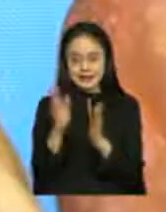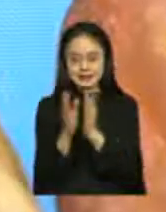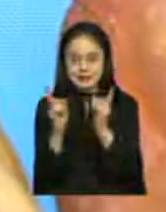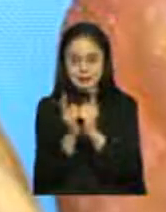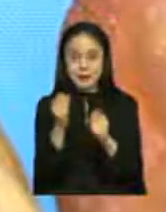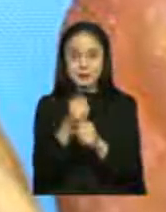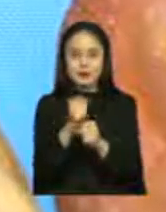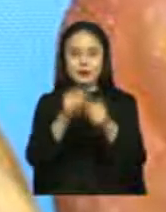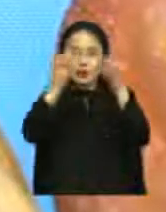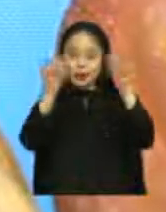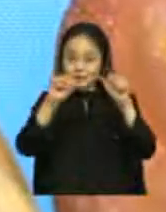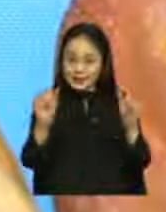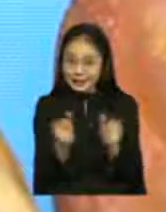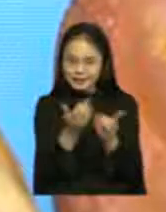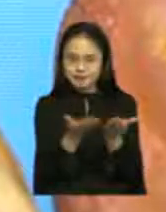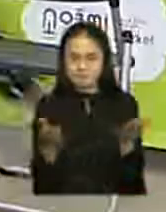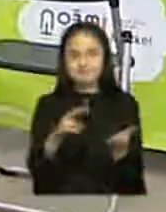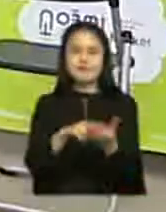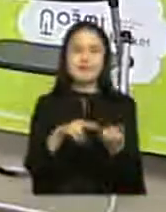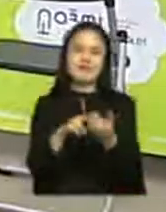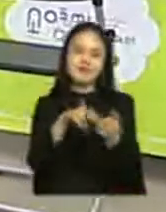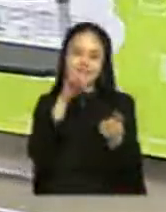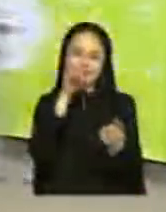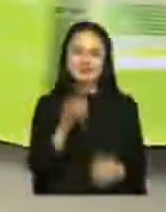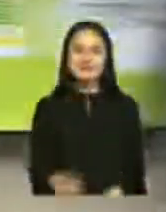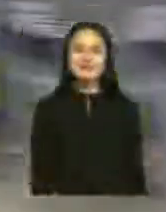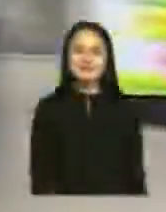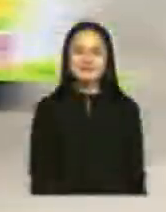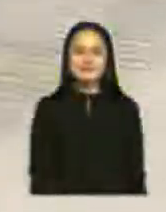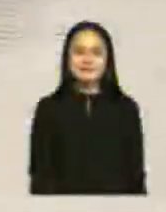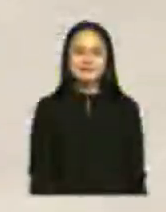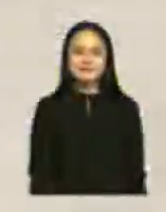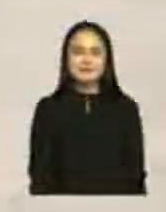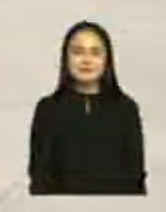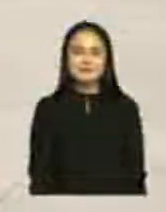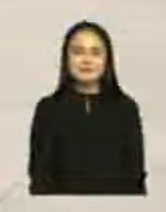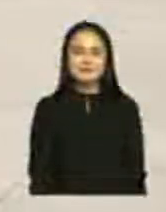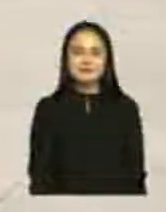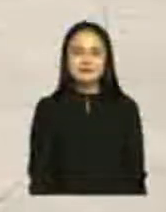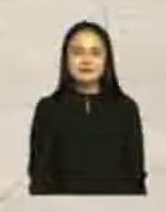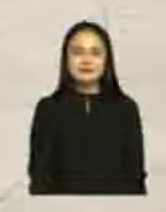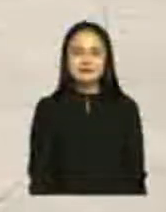행사도 열려 그 의미를 더했습니다. 딜라이브 설경기 케이블 TV 조성엽입니다.